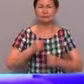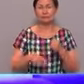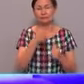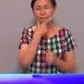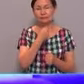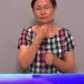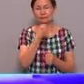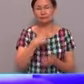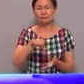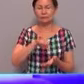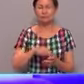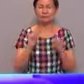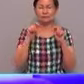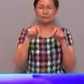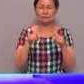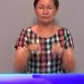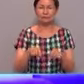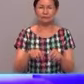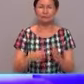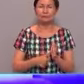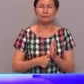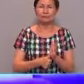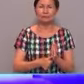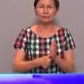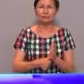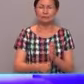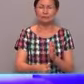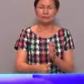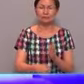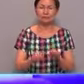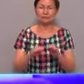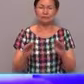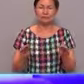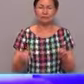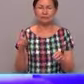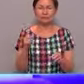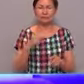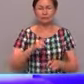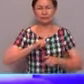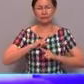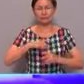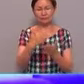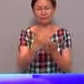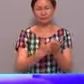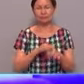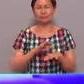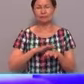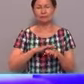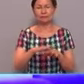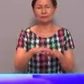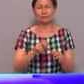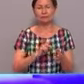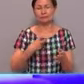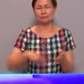на участие поступило от более чем 60 детишек. Однако в финальный этап прошли 28 из них. Организатором